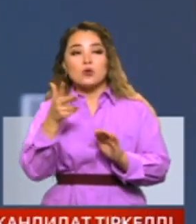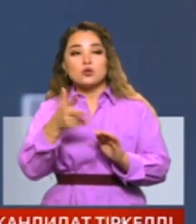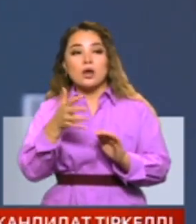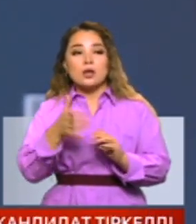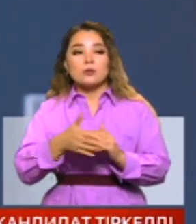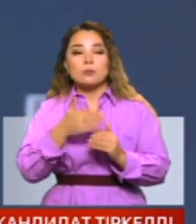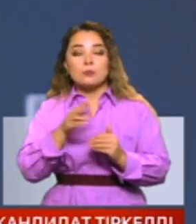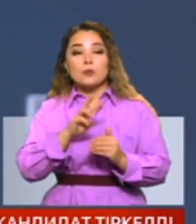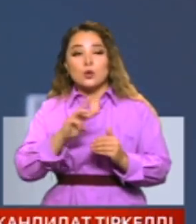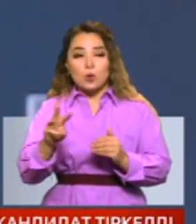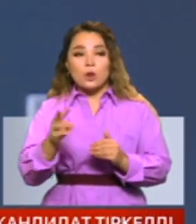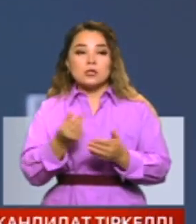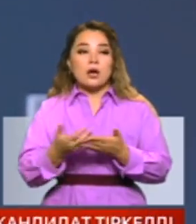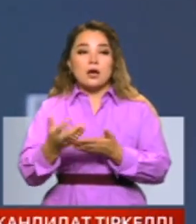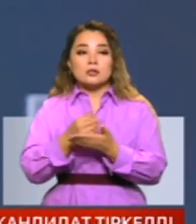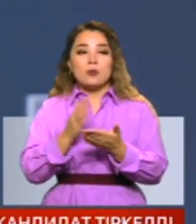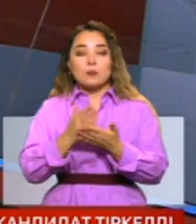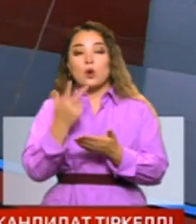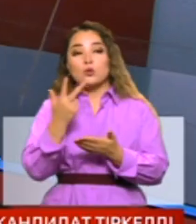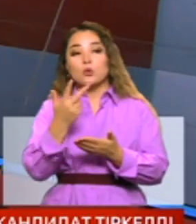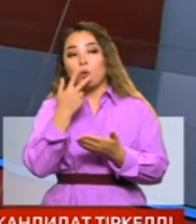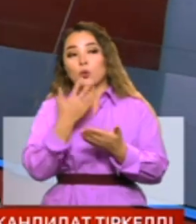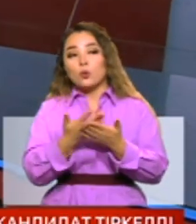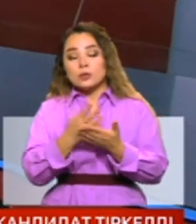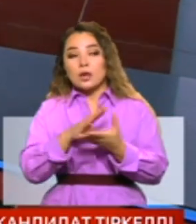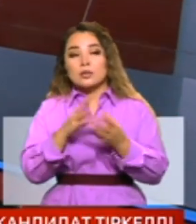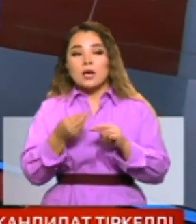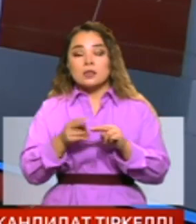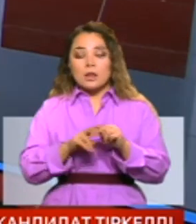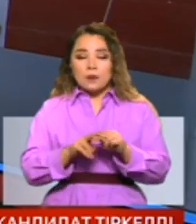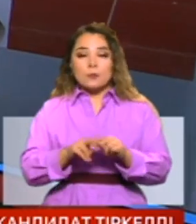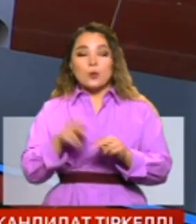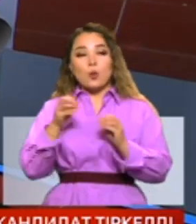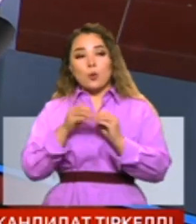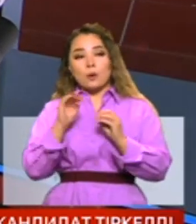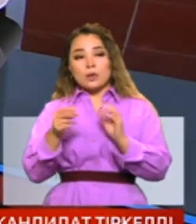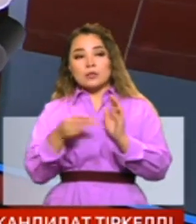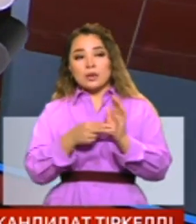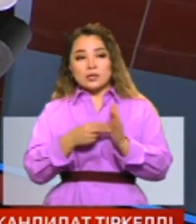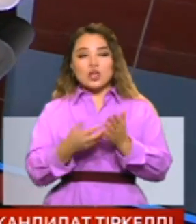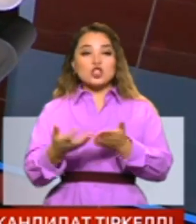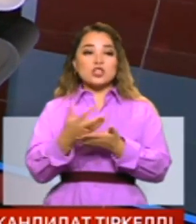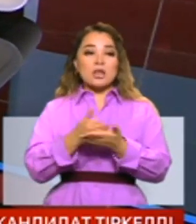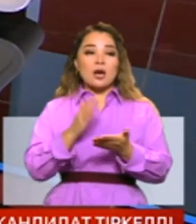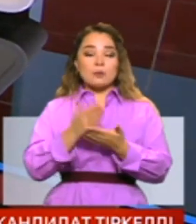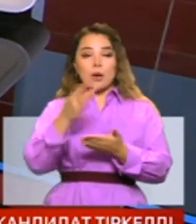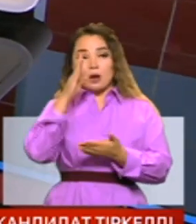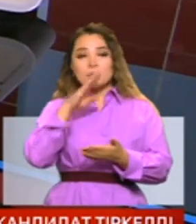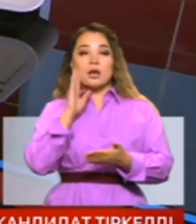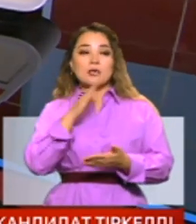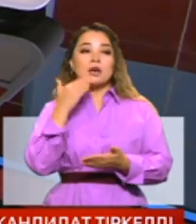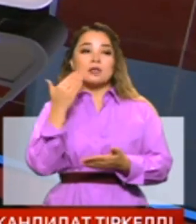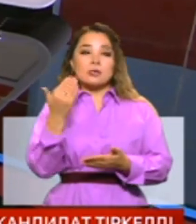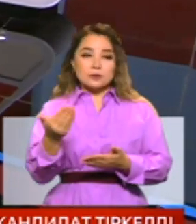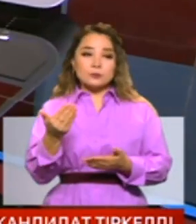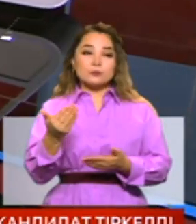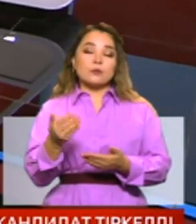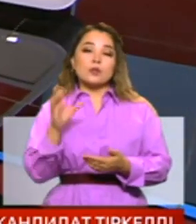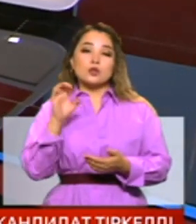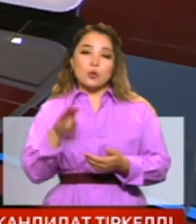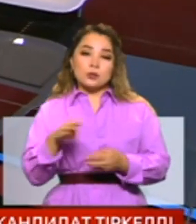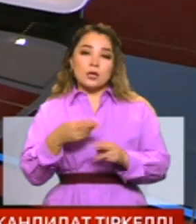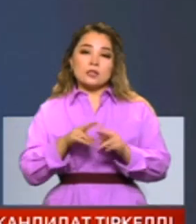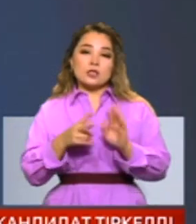миллионға жуық ақша жиналады. Ал 3 көрсеткіш ол 10 мың теңгенің аясында жинақтаған жағдайда ата-аналардың